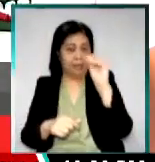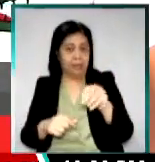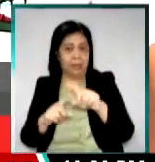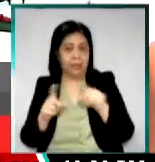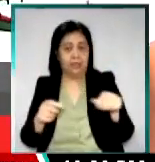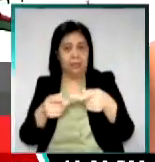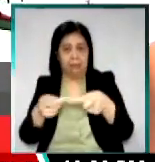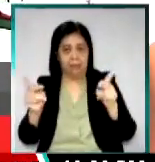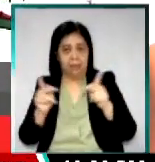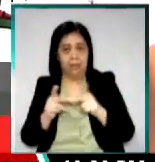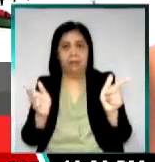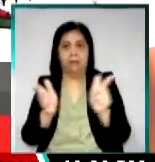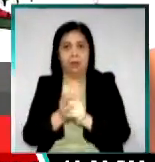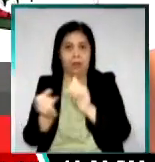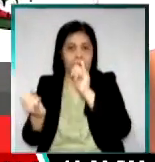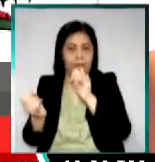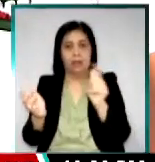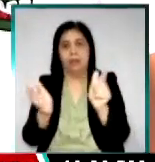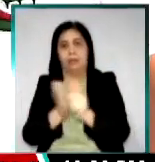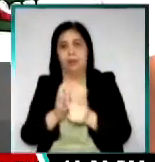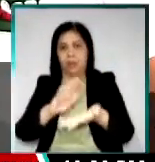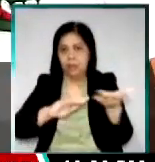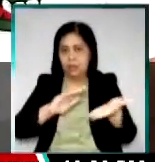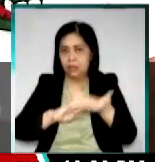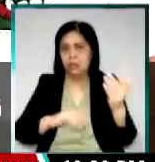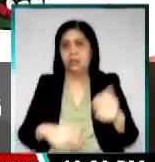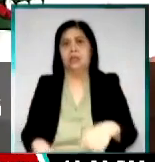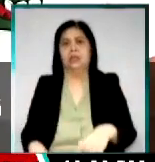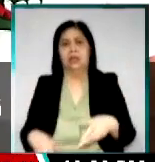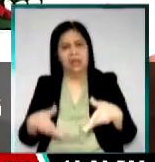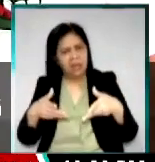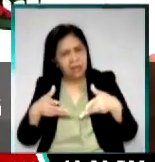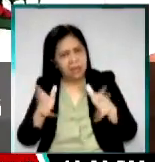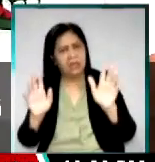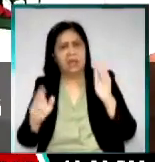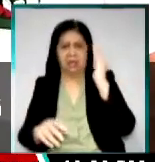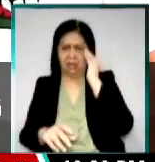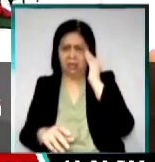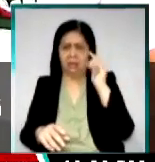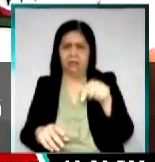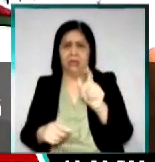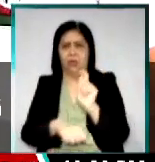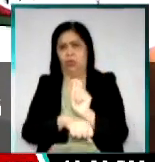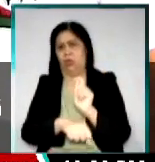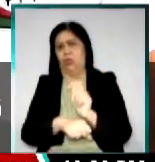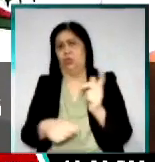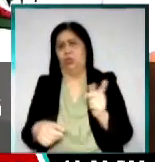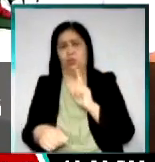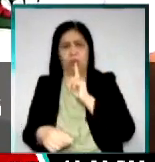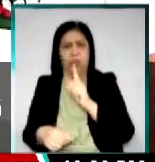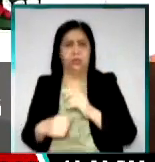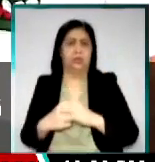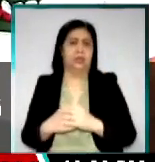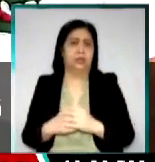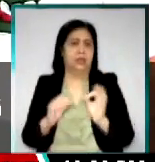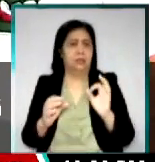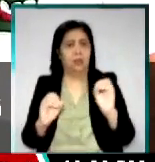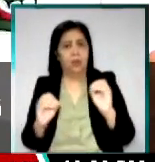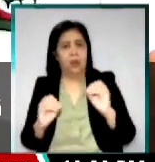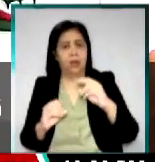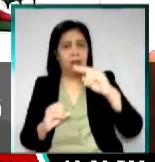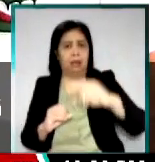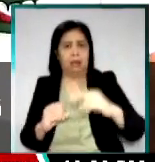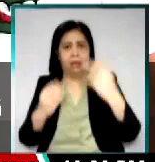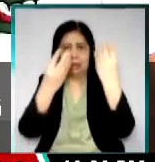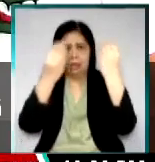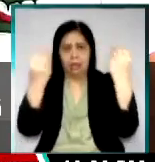bawal sugalan. Napagbigyan lang po namin, alam niyo naman po dito sa tundo eh. Talagang pag wala pong pagbuburulan, ngayon nga